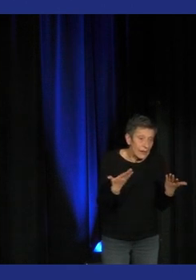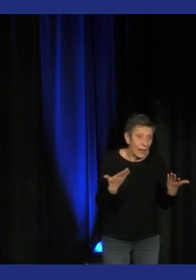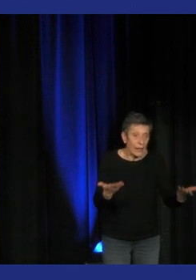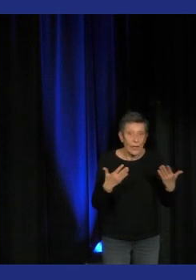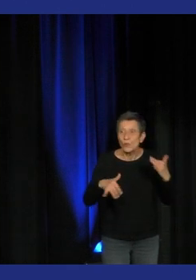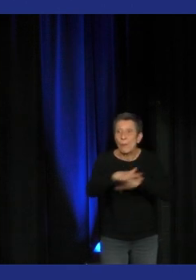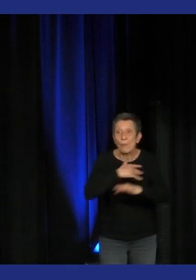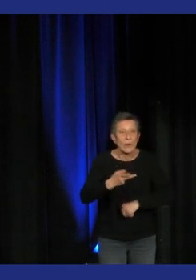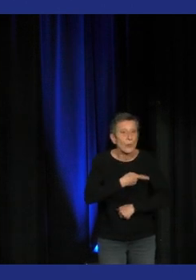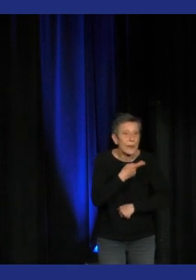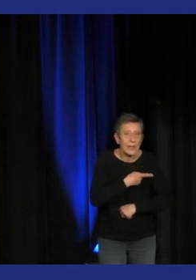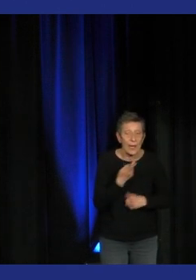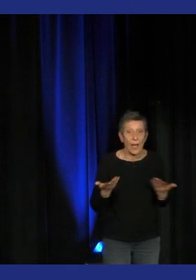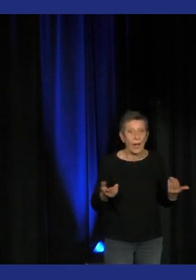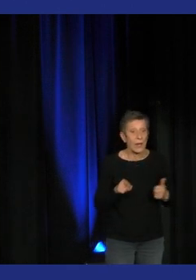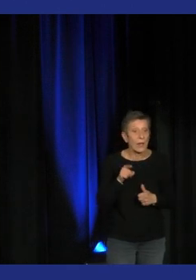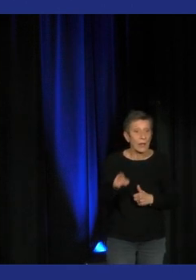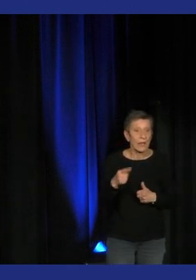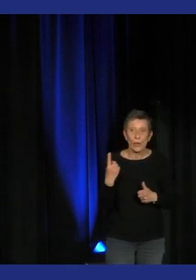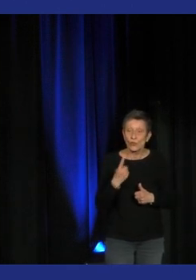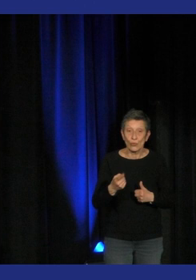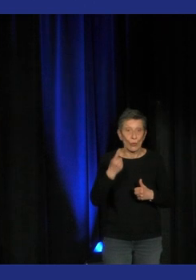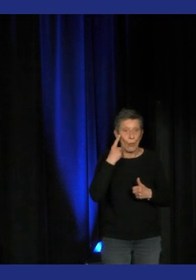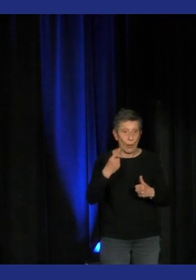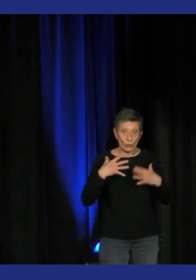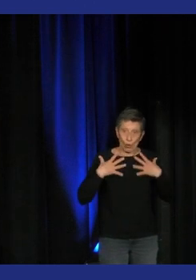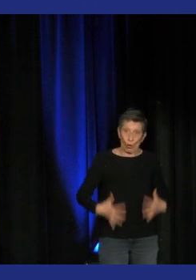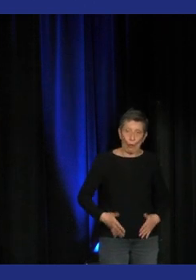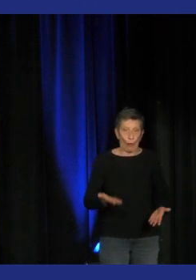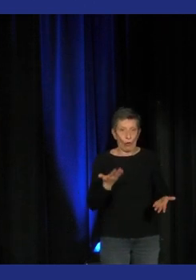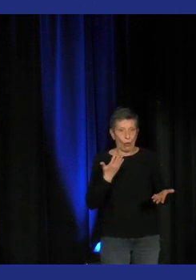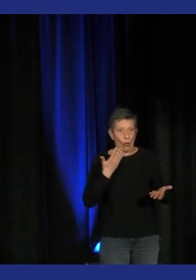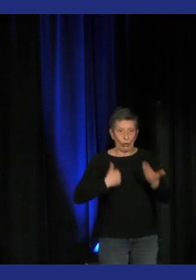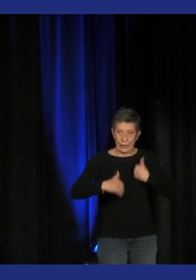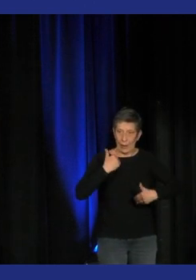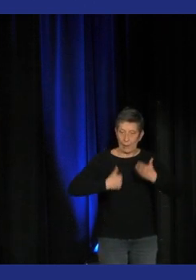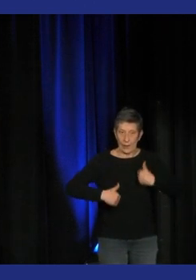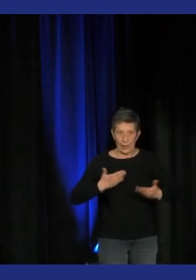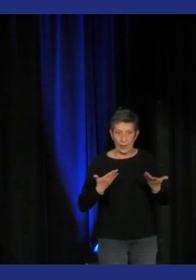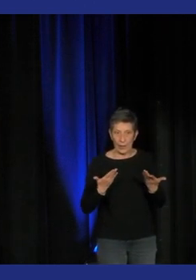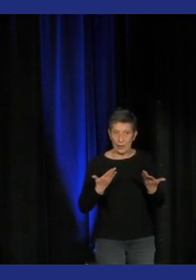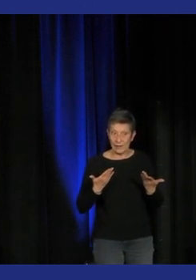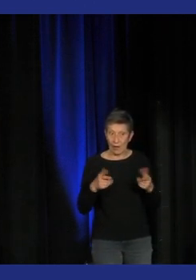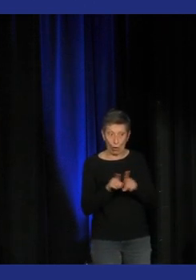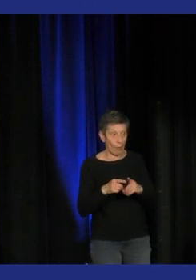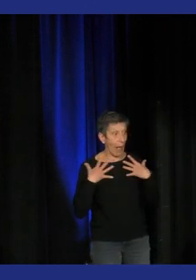fait de considérer toujours les corps handicapés comme des corps valides